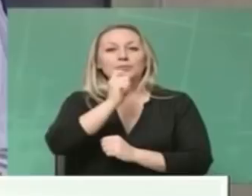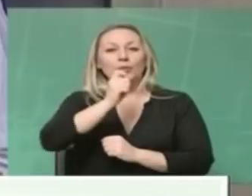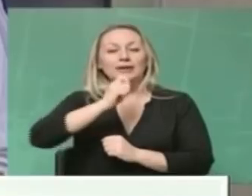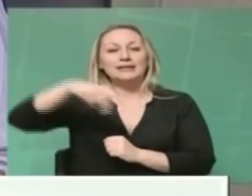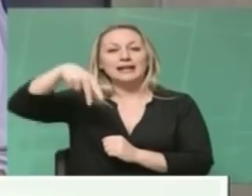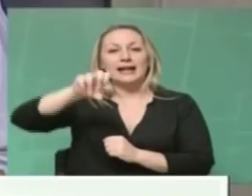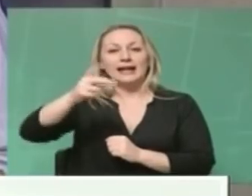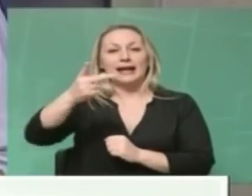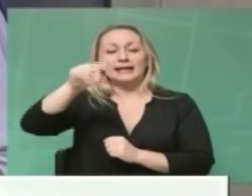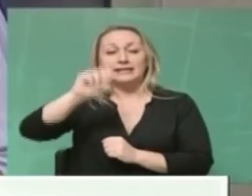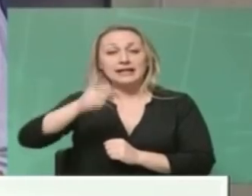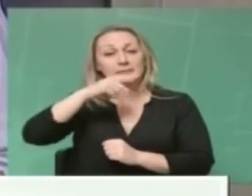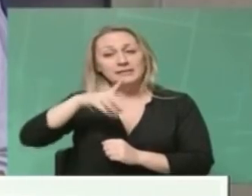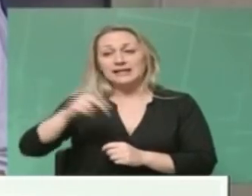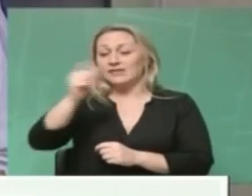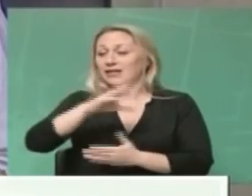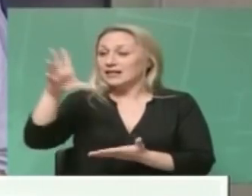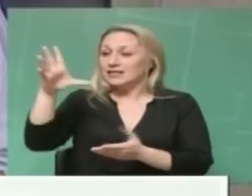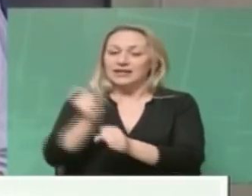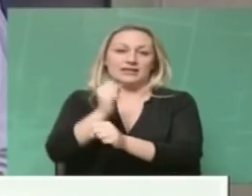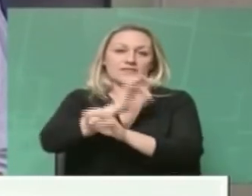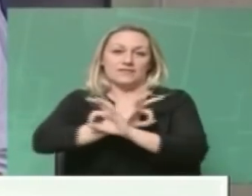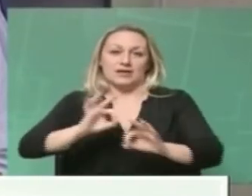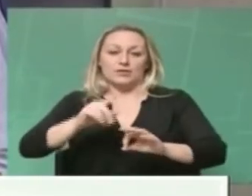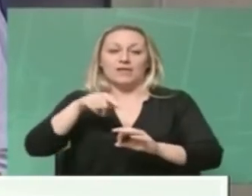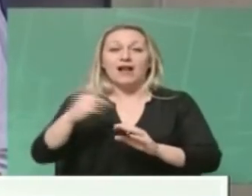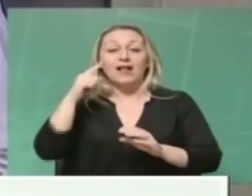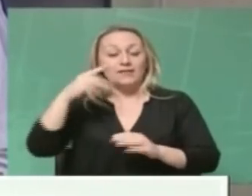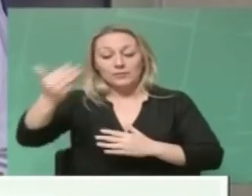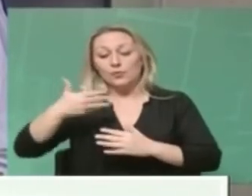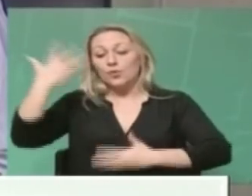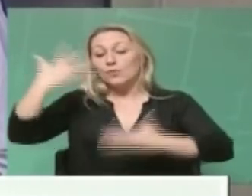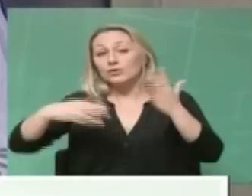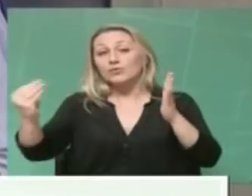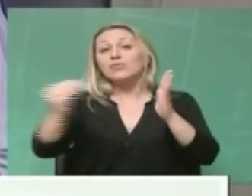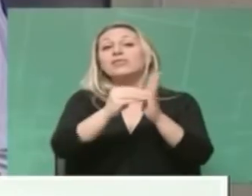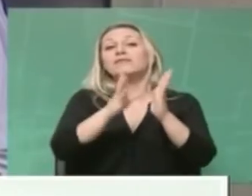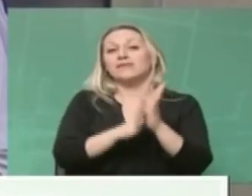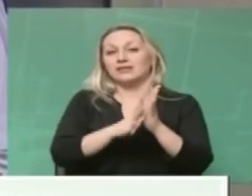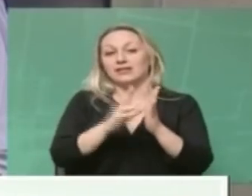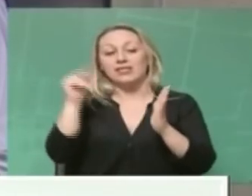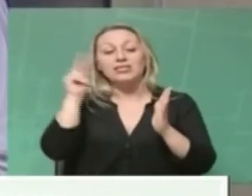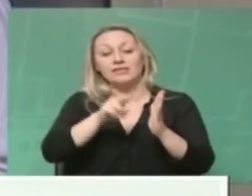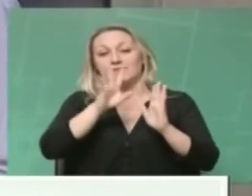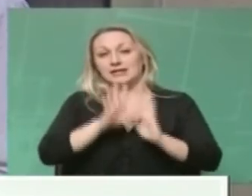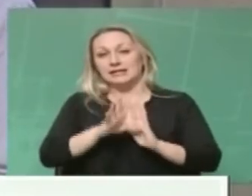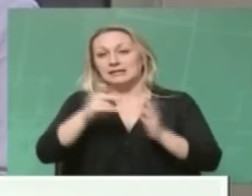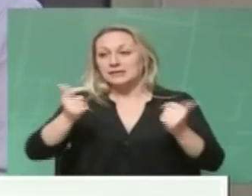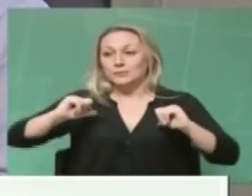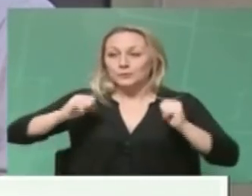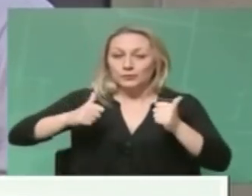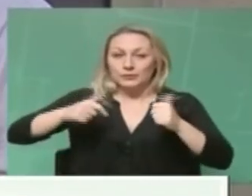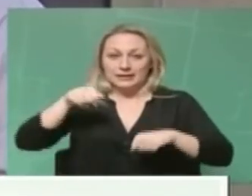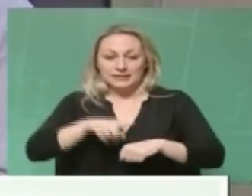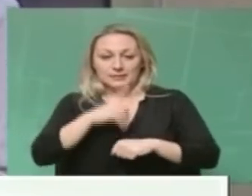κτλ. Δεν αποτυπώνεται κάτι τέτοιο στον προϋπολογισμό όπως τον έχουμε μπροστά μας. Δεν βλέπουμε να αποτυπώνει παραμικρή πρωτοβουλία και το ζήτημα